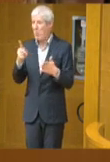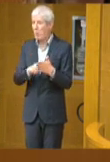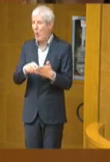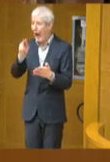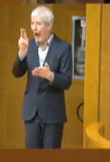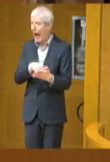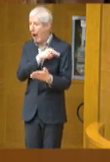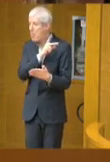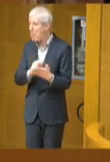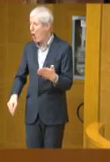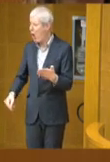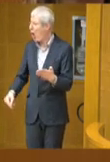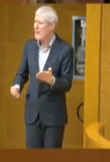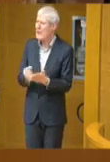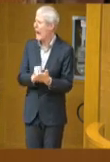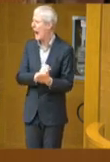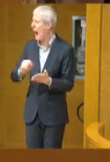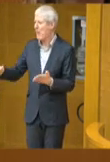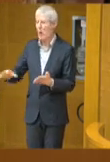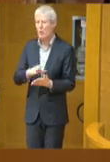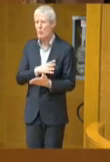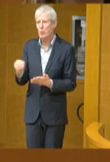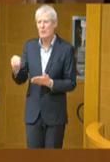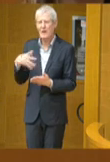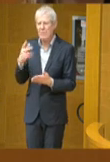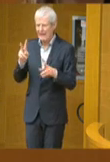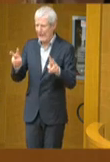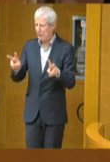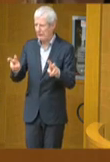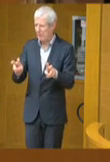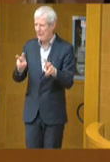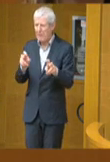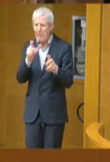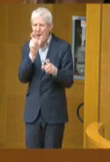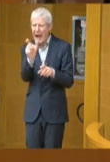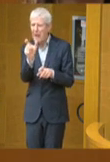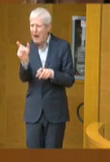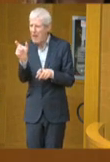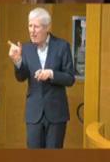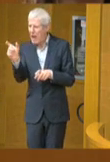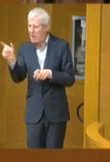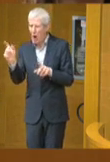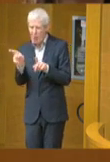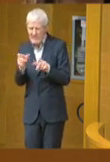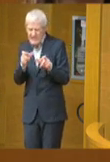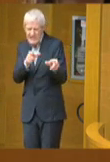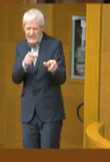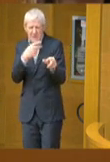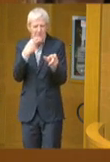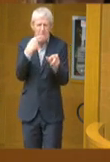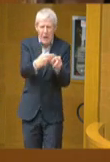aboliamo definitivamente tutte quelle terminologie stigmatizzanti per le persone con